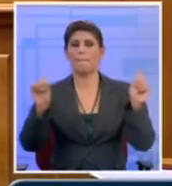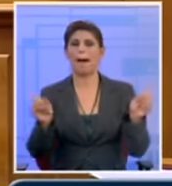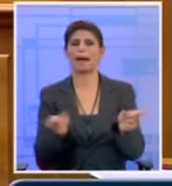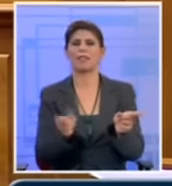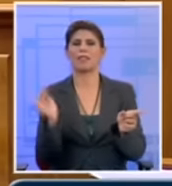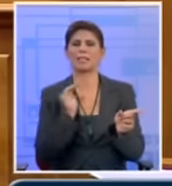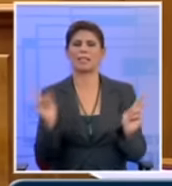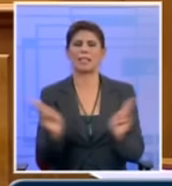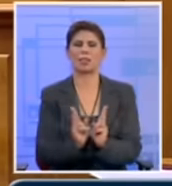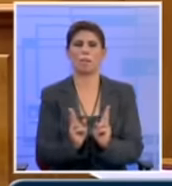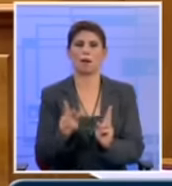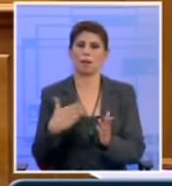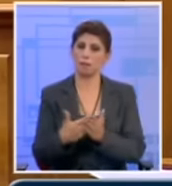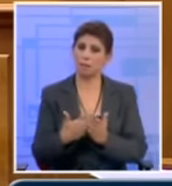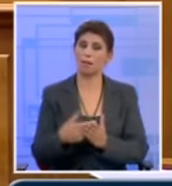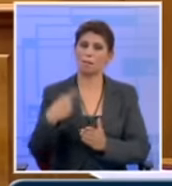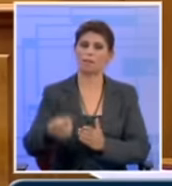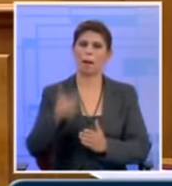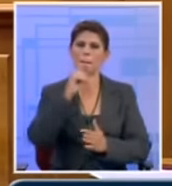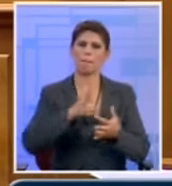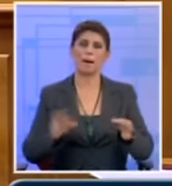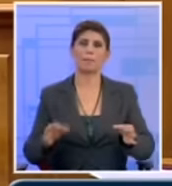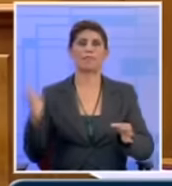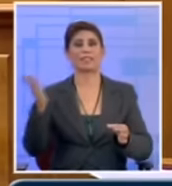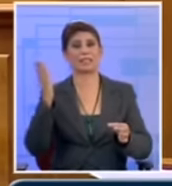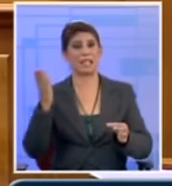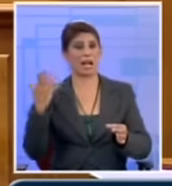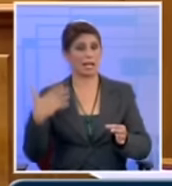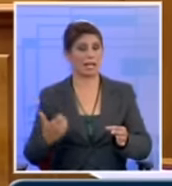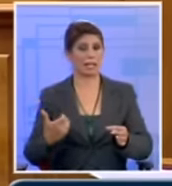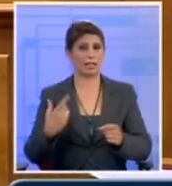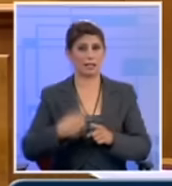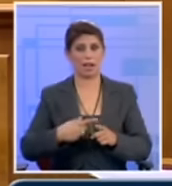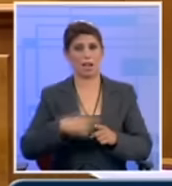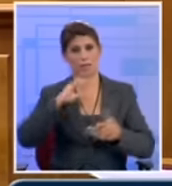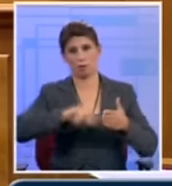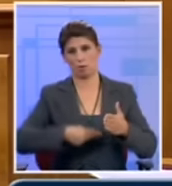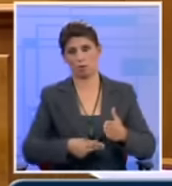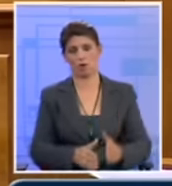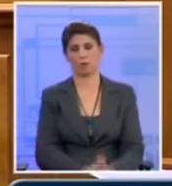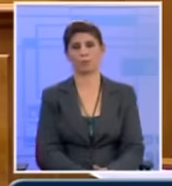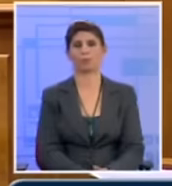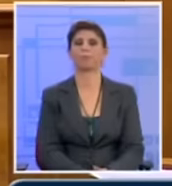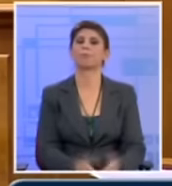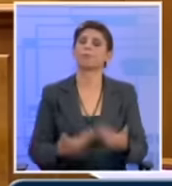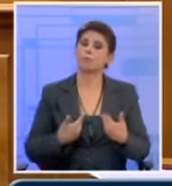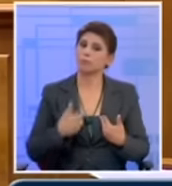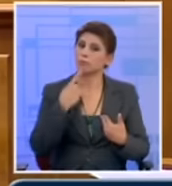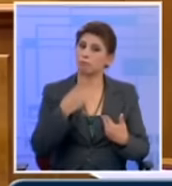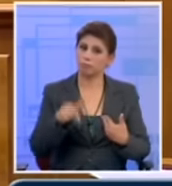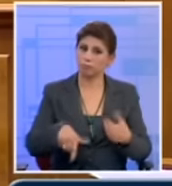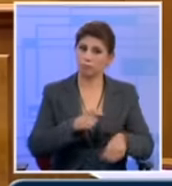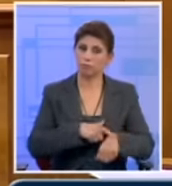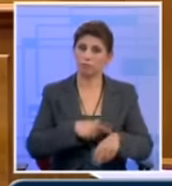για να έχετε επιχειρήματα μετά, συνεχίσατε το παραμύθι ότι δήθεν βγάζετε τη χώρα από τα μνημόνια. Λοιπόν, εμείς σας λέμε ότι αυτή